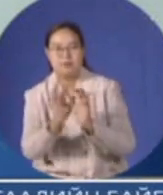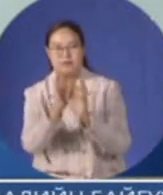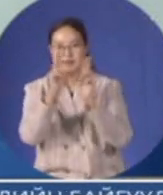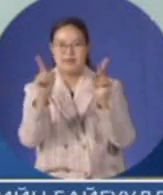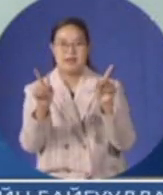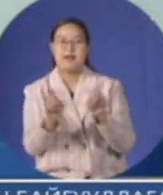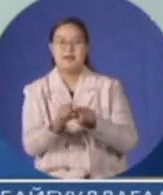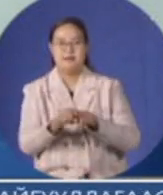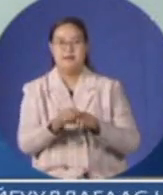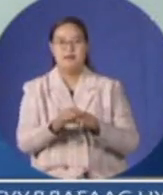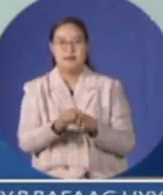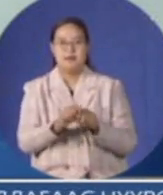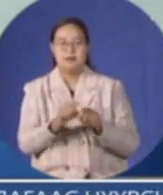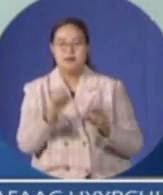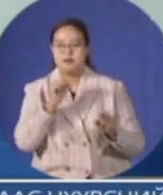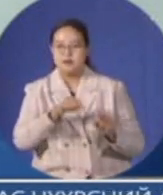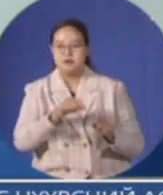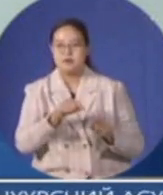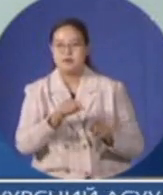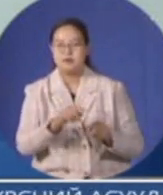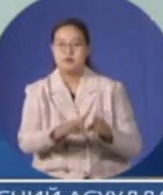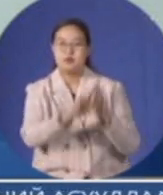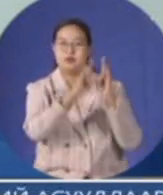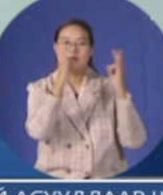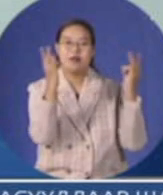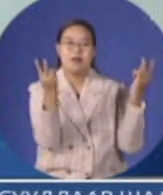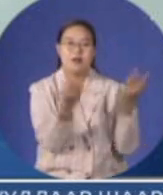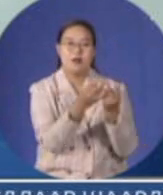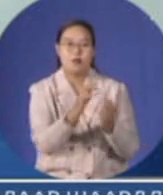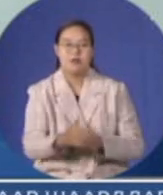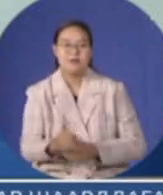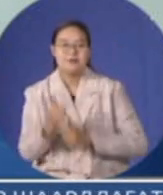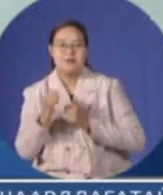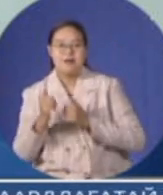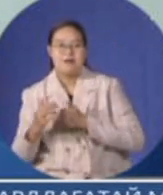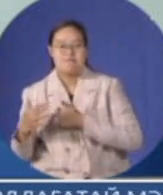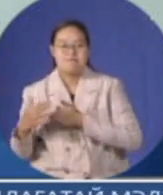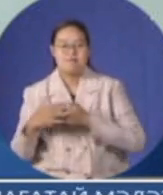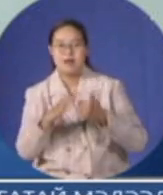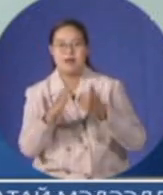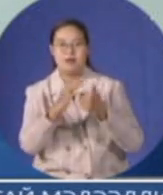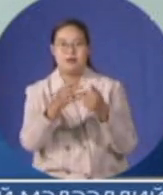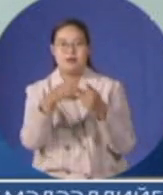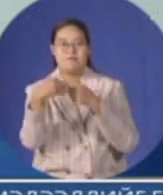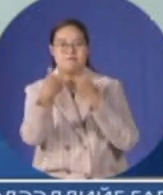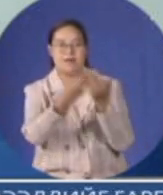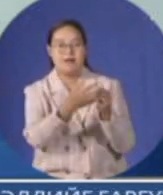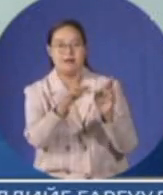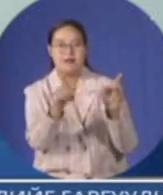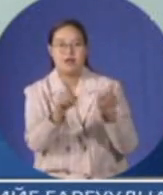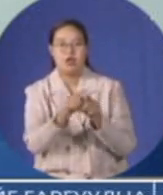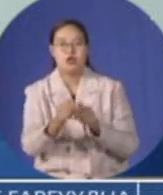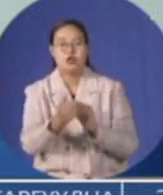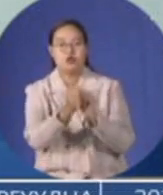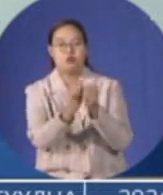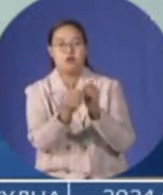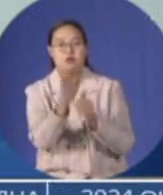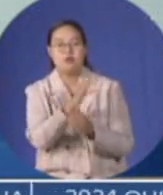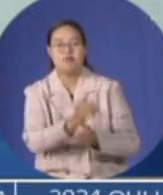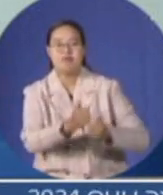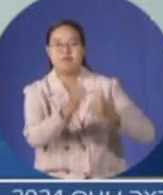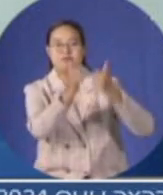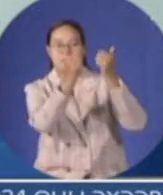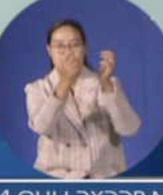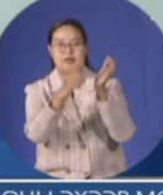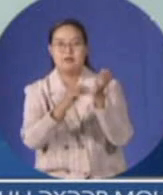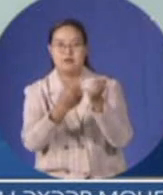учраас энэ нийгэмд эерэг манлайлыг манай биеийн тамирын спортын салбарын одоо их манлайлах хэрэгтэй.